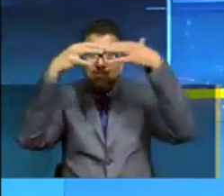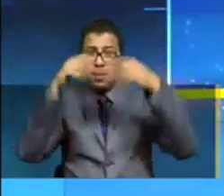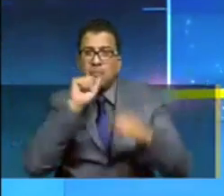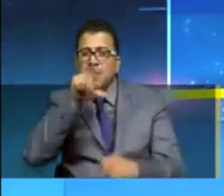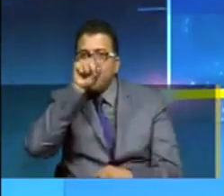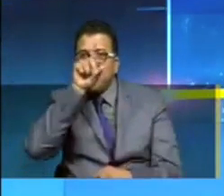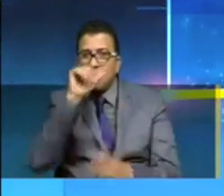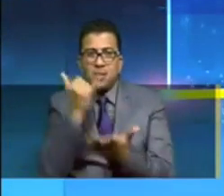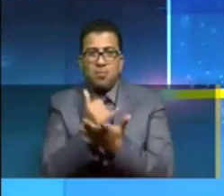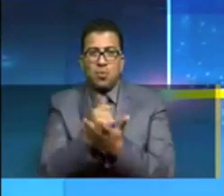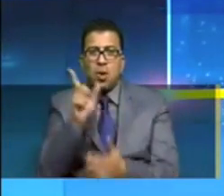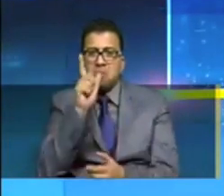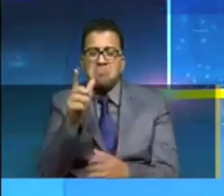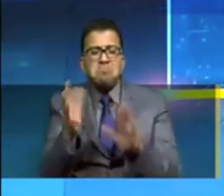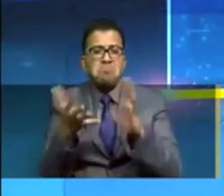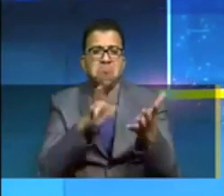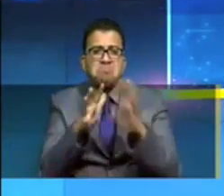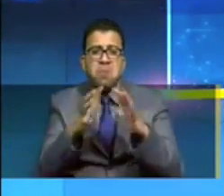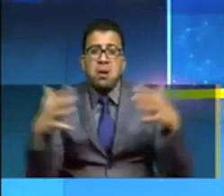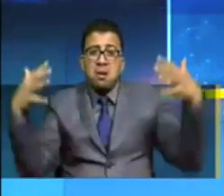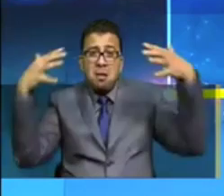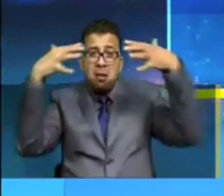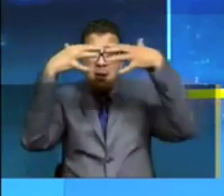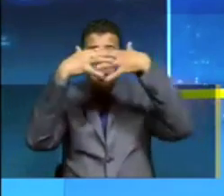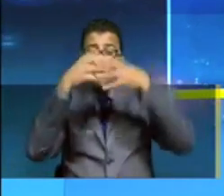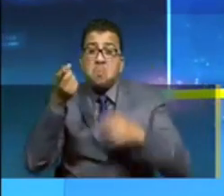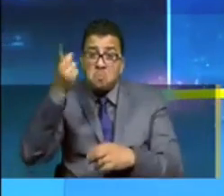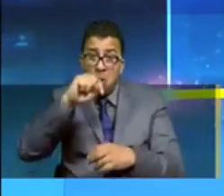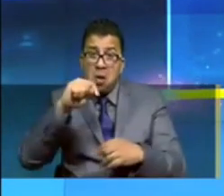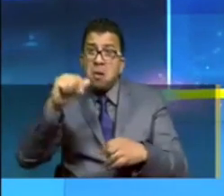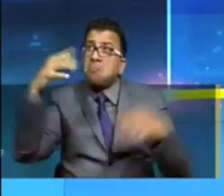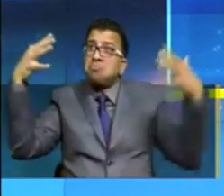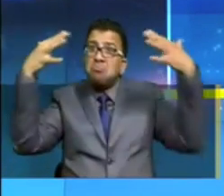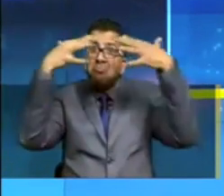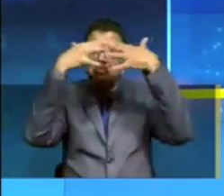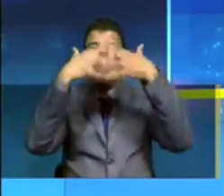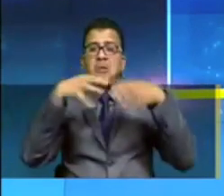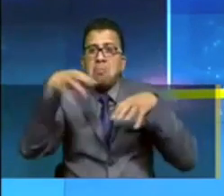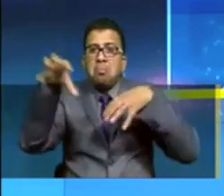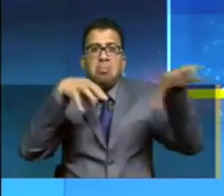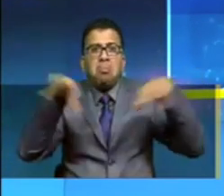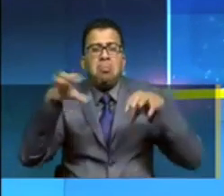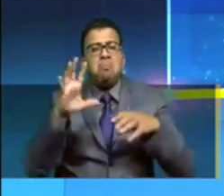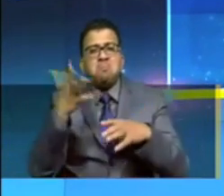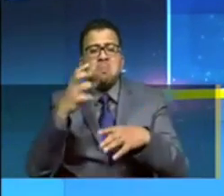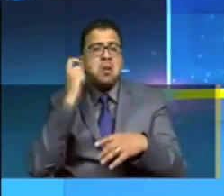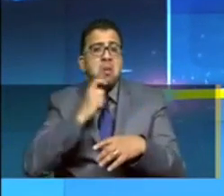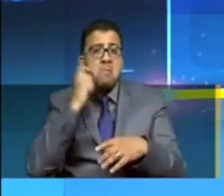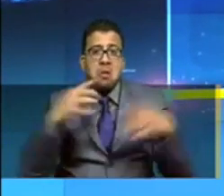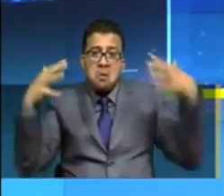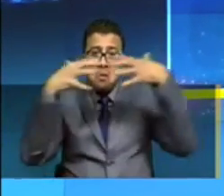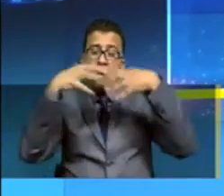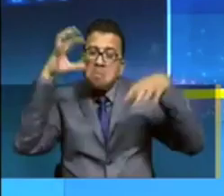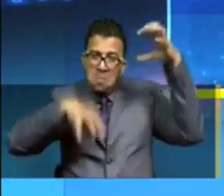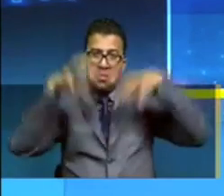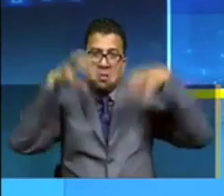التغريدة: توقعات أن تزداد كمية السحب غدا على مناطق متفرقة من الدولة مع فرصة